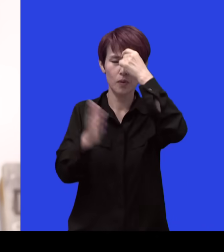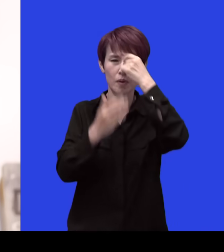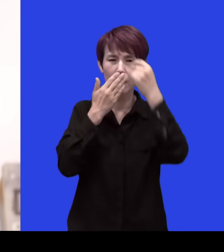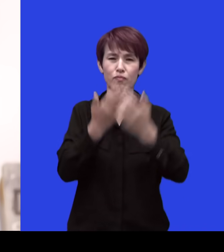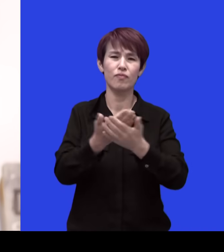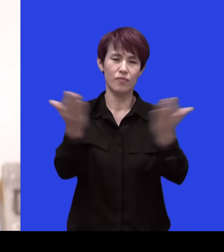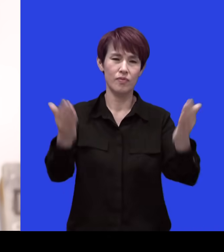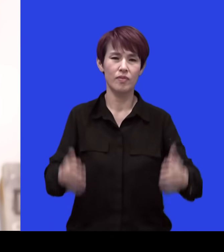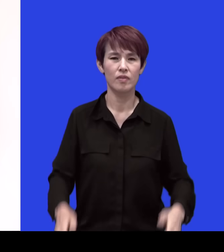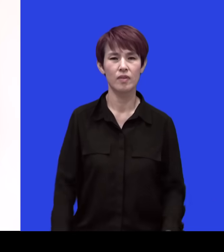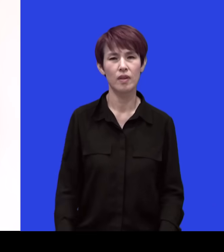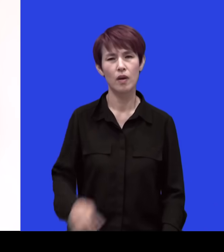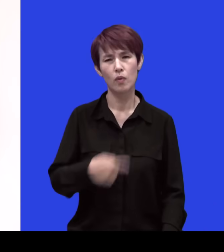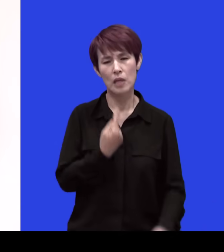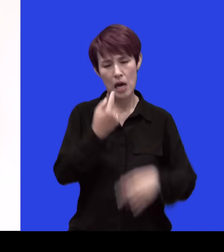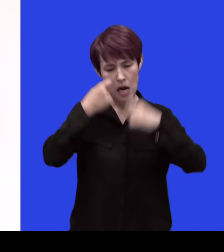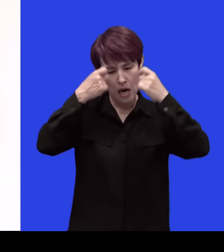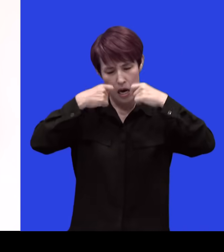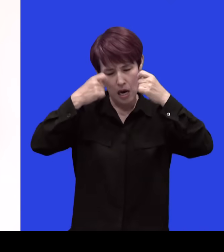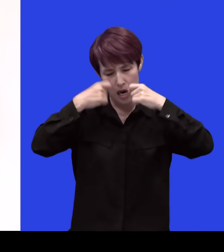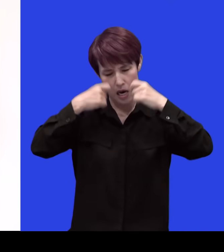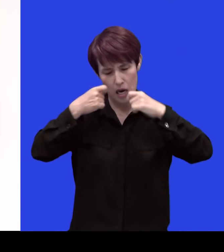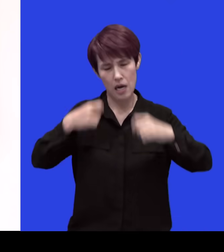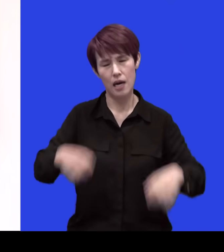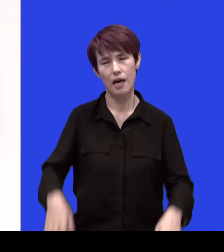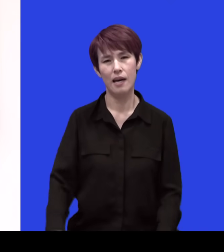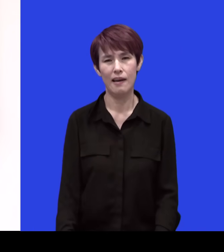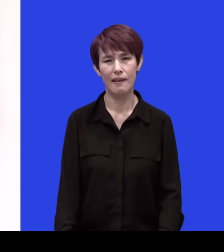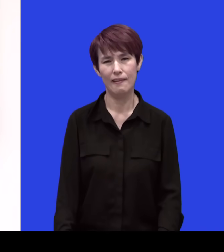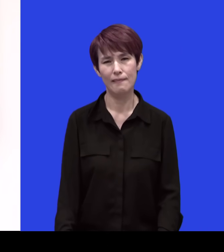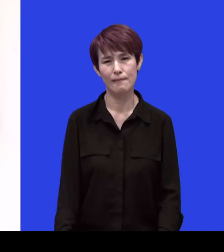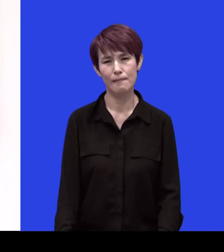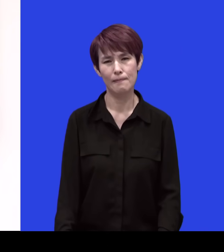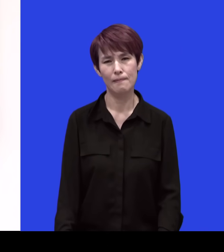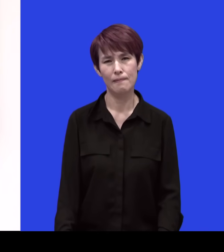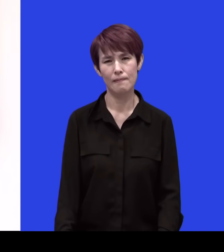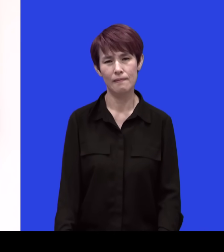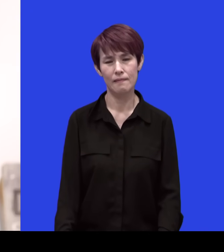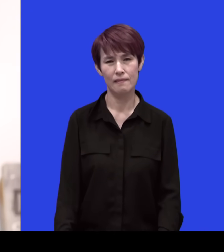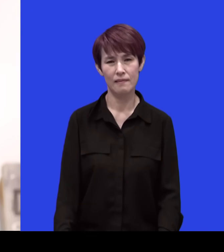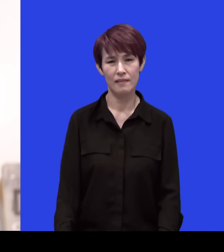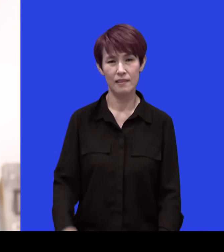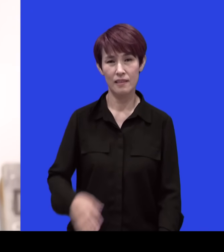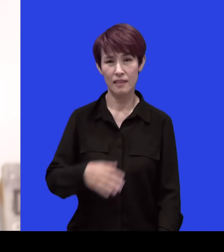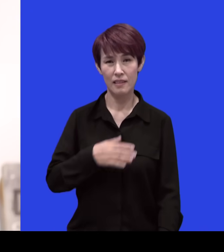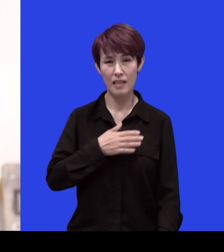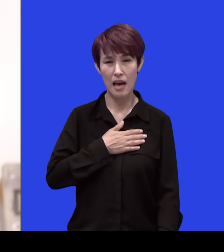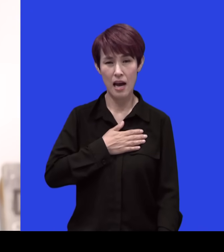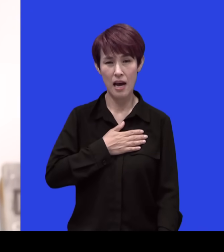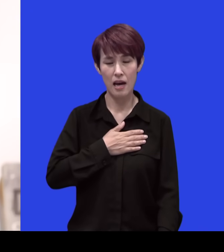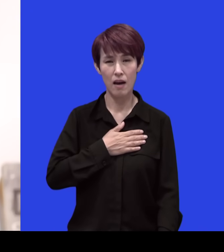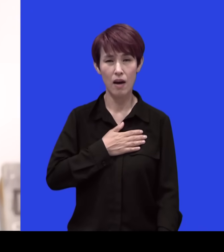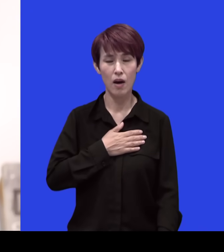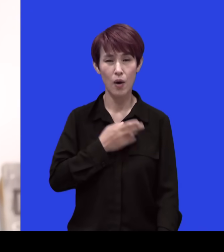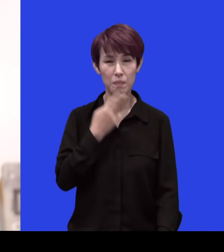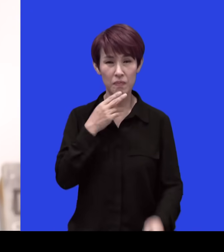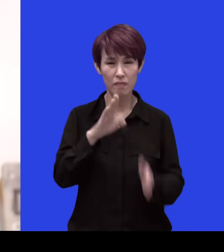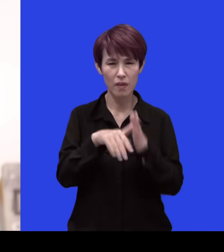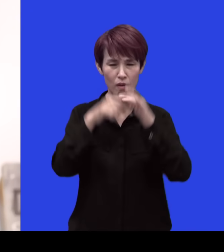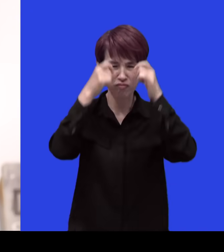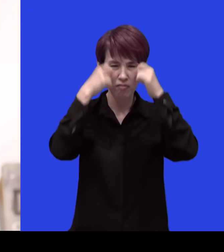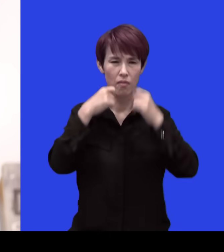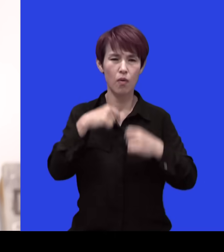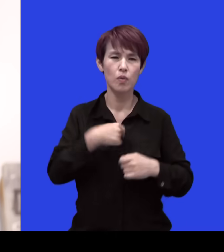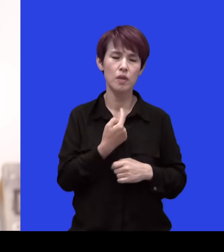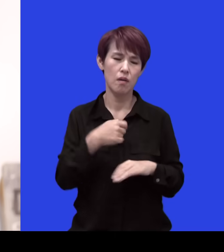예. 맨날 또 혼자 울기도 해요. 그렇겠죠. 근데 나중에 얘기는 나는 나 없을 때 우는 거야 또. 길 가다가도 울고. 그렇겠죠.